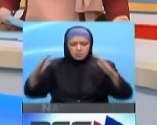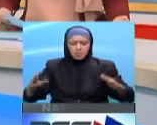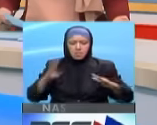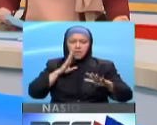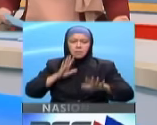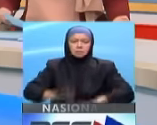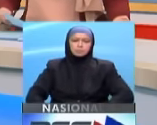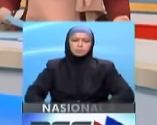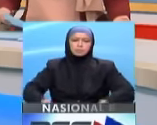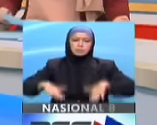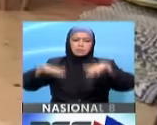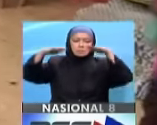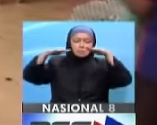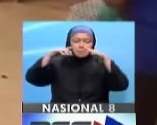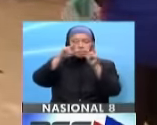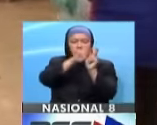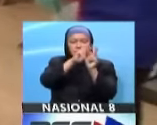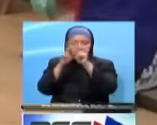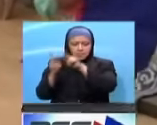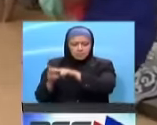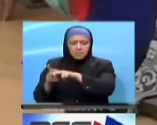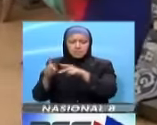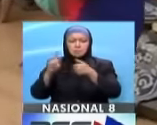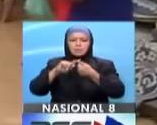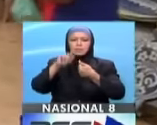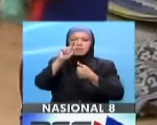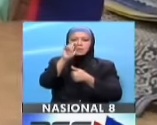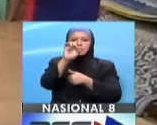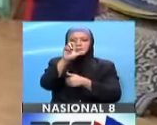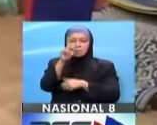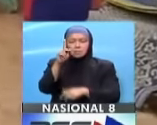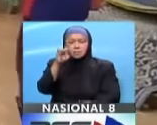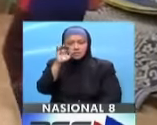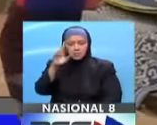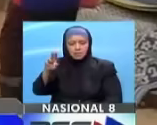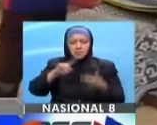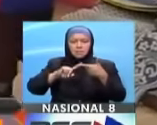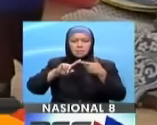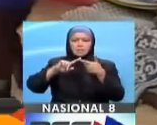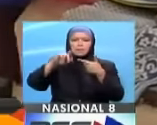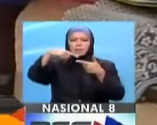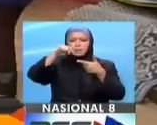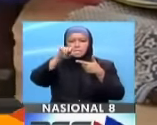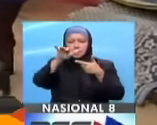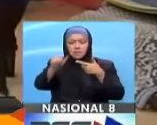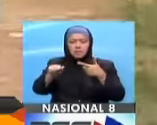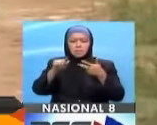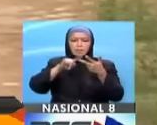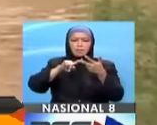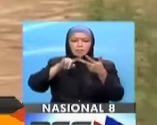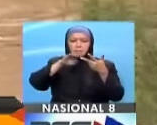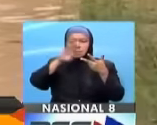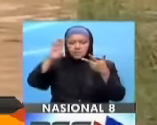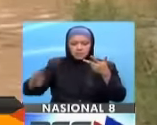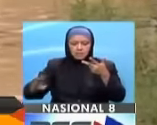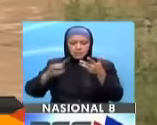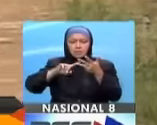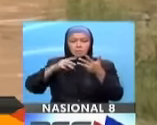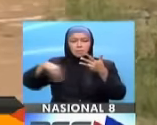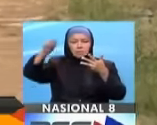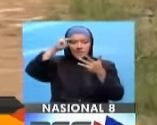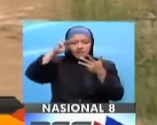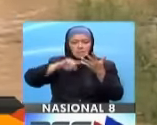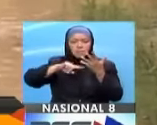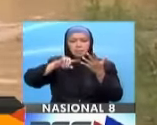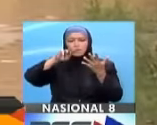air. Antara kampung yang terlibat ialah Kampung Teluk Kumbar, Kampung Sulup, Kampung Paya, Kampung Bukit, Kampung Masjid, Kampung